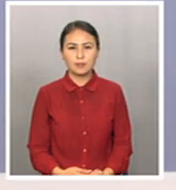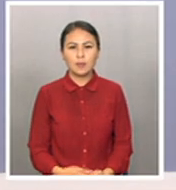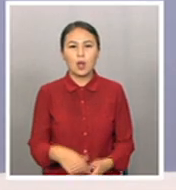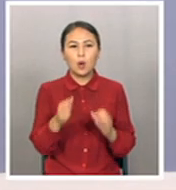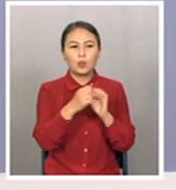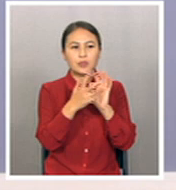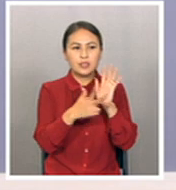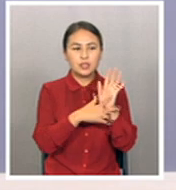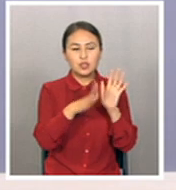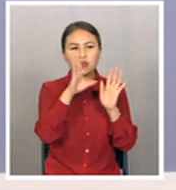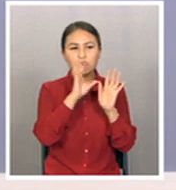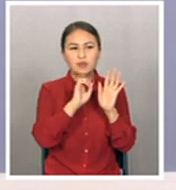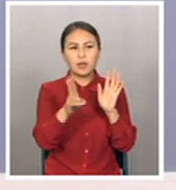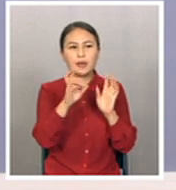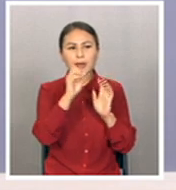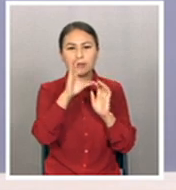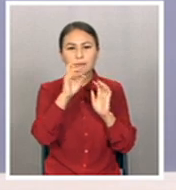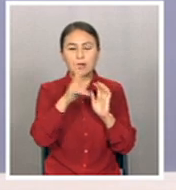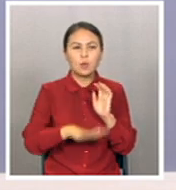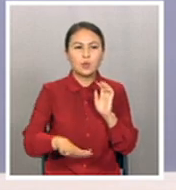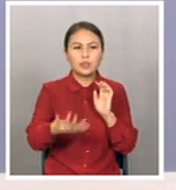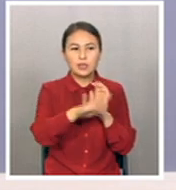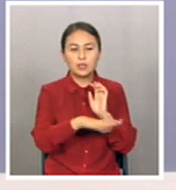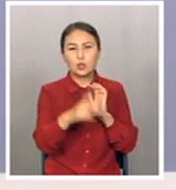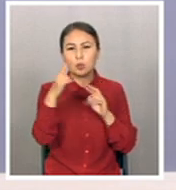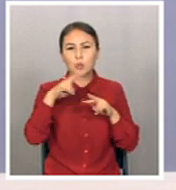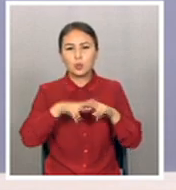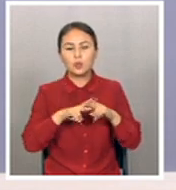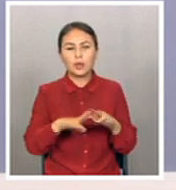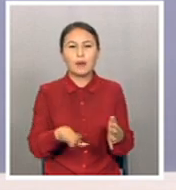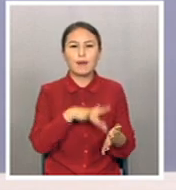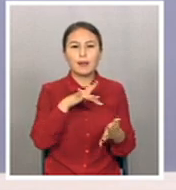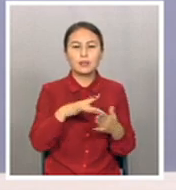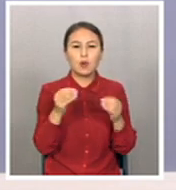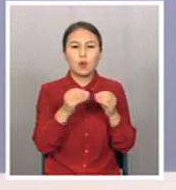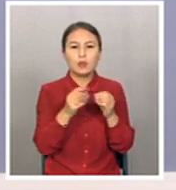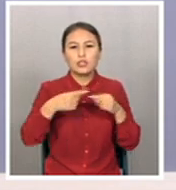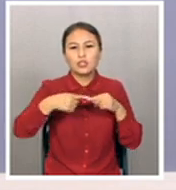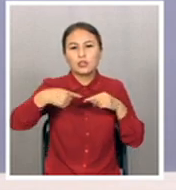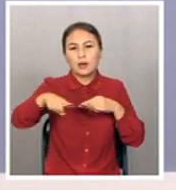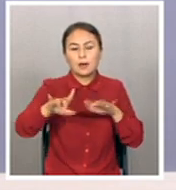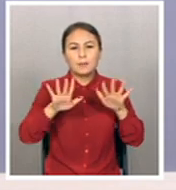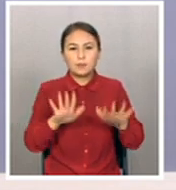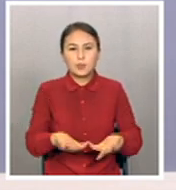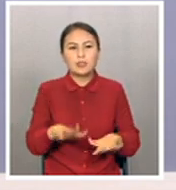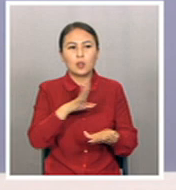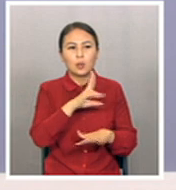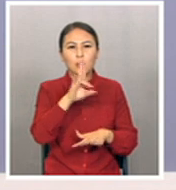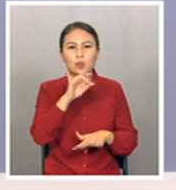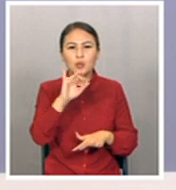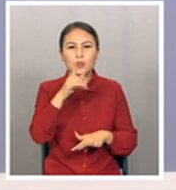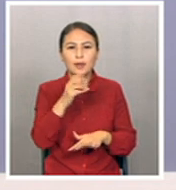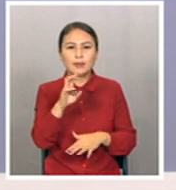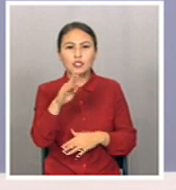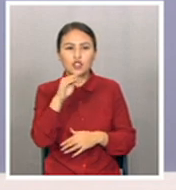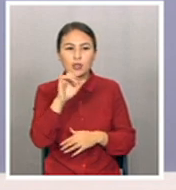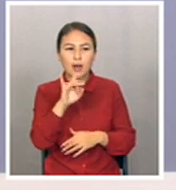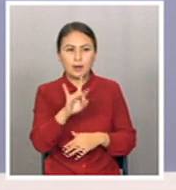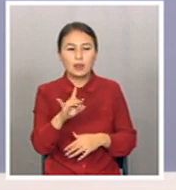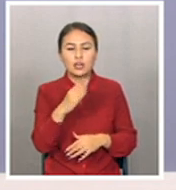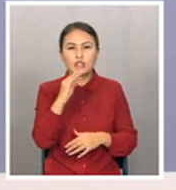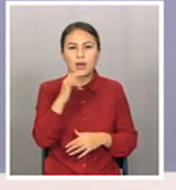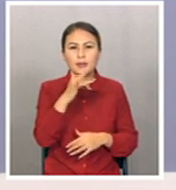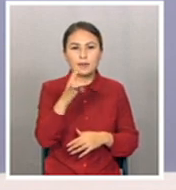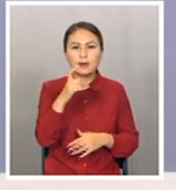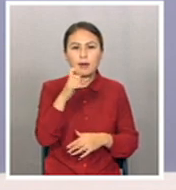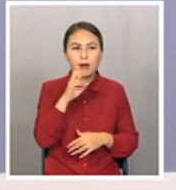18-ші ғасырда Есіл өзенінің жағасында Нұрсұлтан қаласынан 10 шақырым жерде орналасқан Күйгенжарда Жәңгір ханның баласы